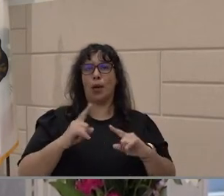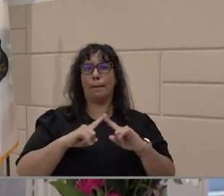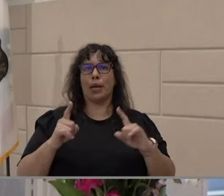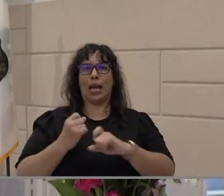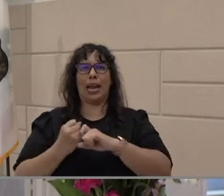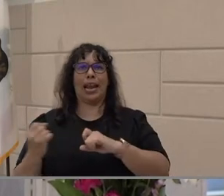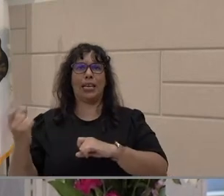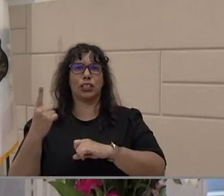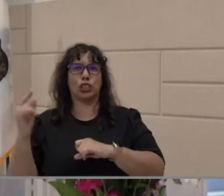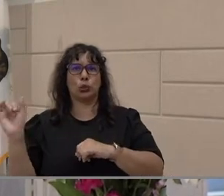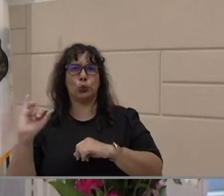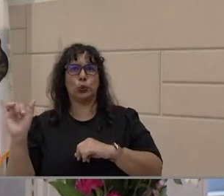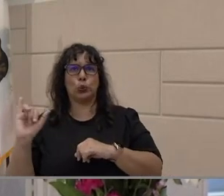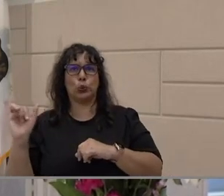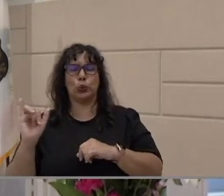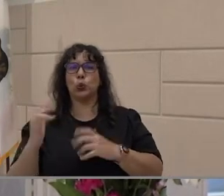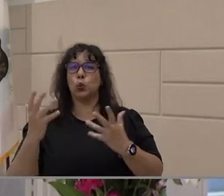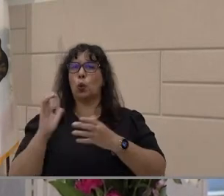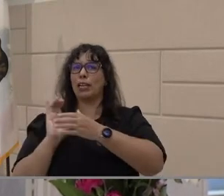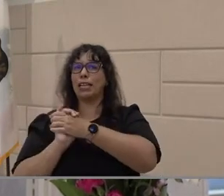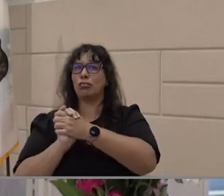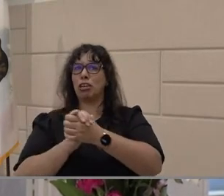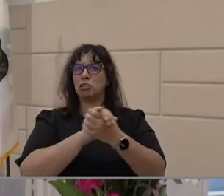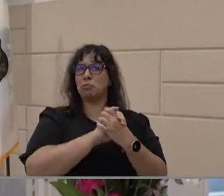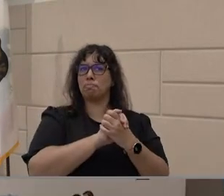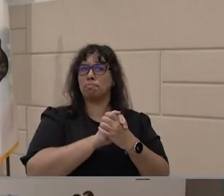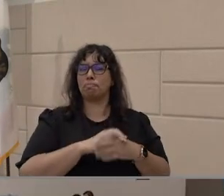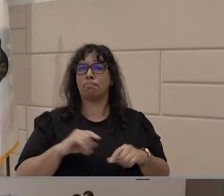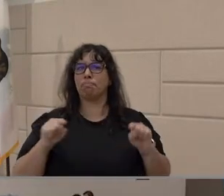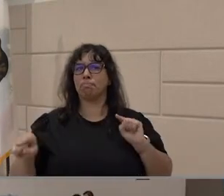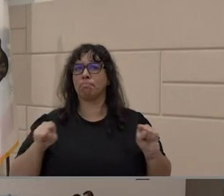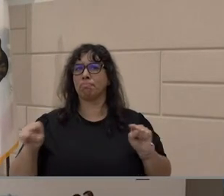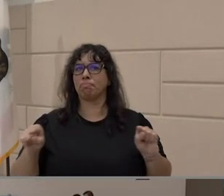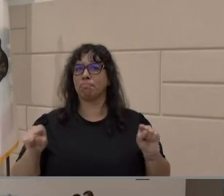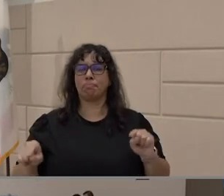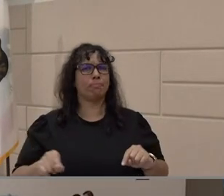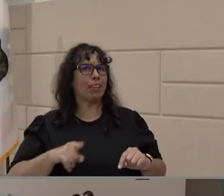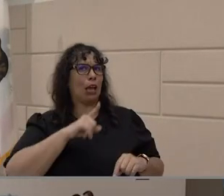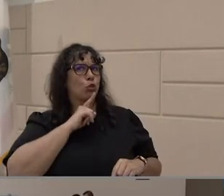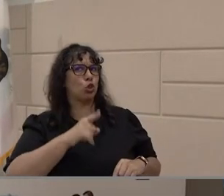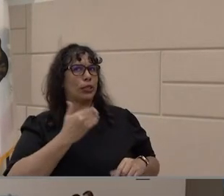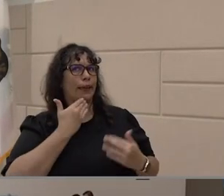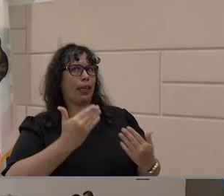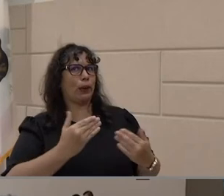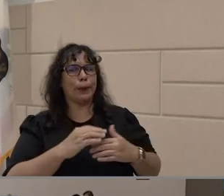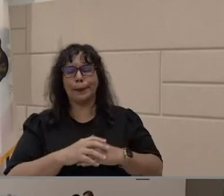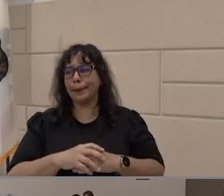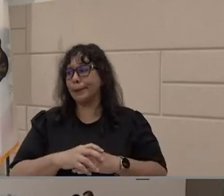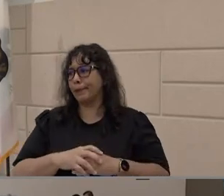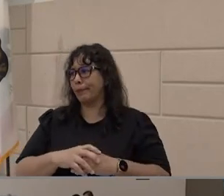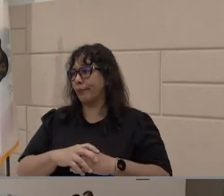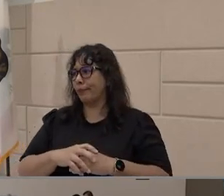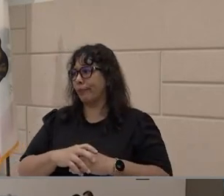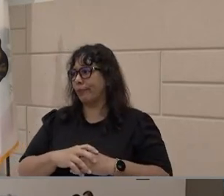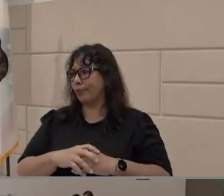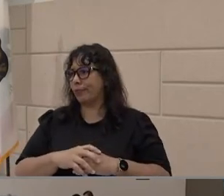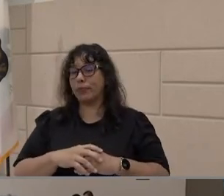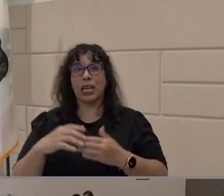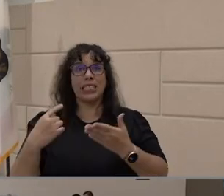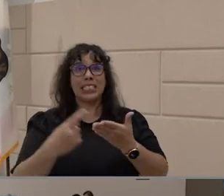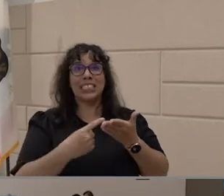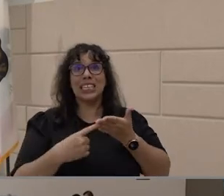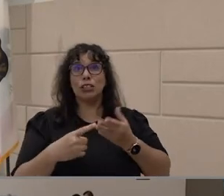យឆ្នាំនេះអឺយើងសូមអអបអសាទរ